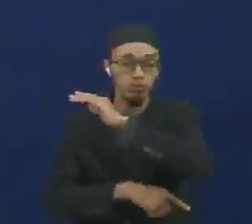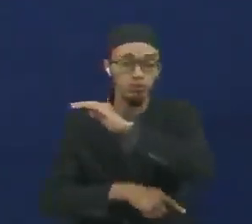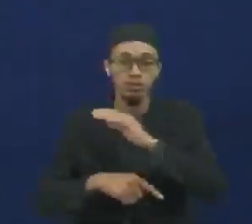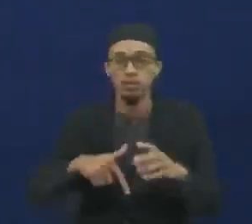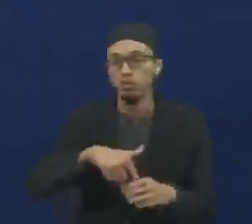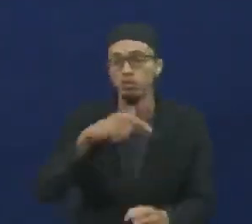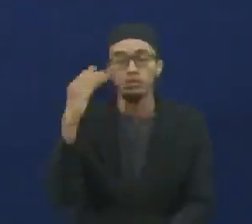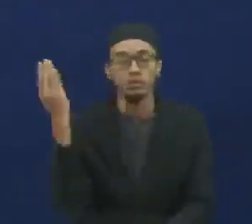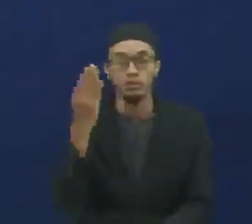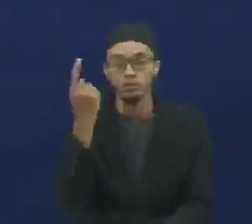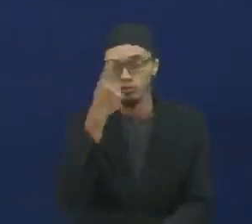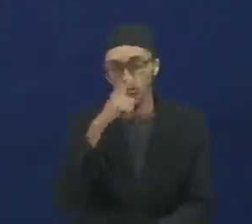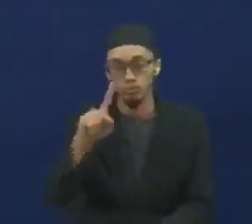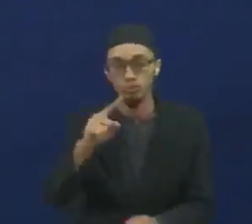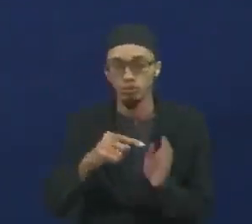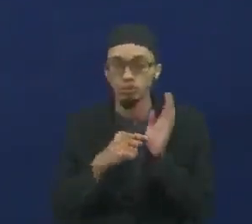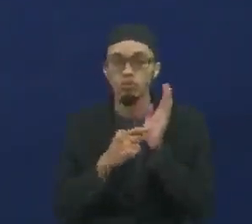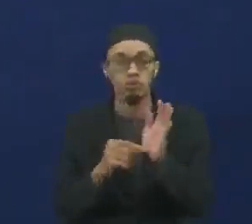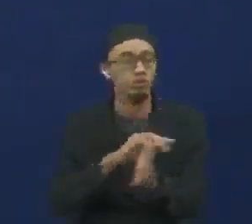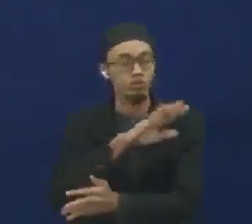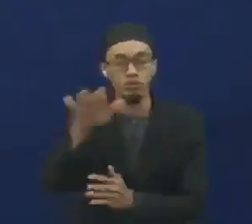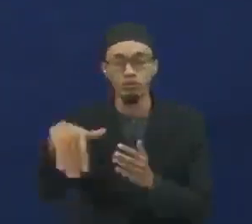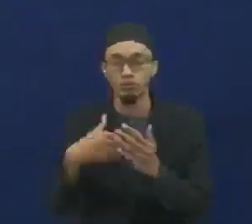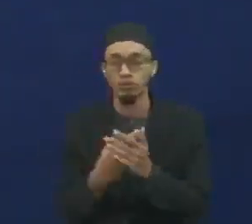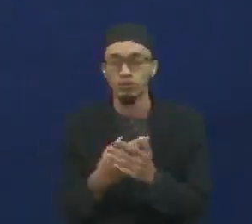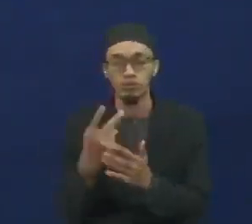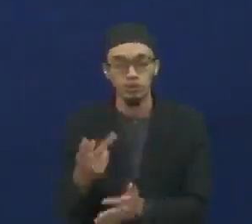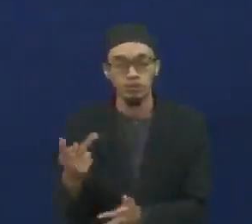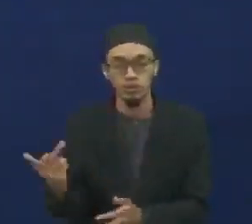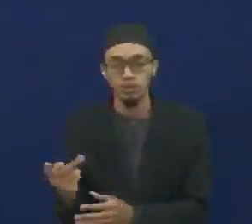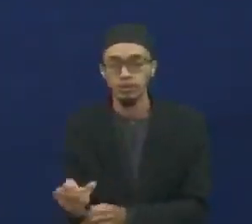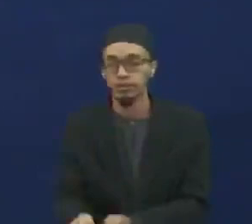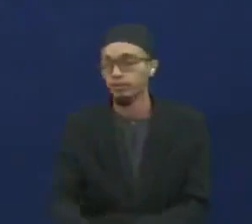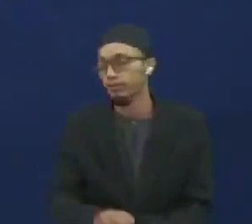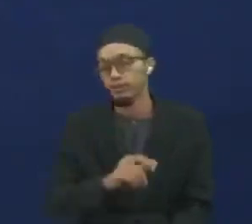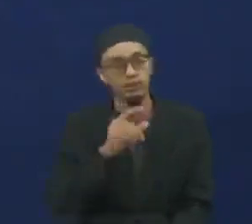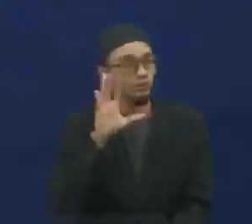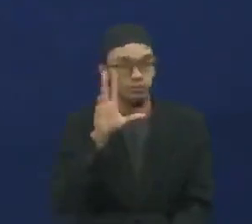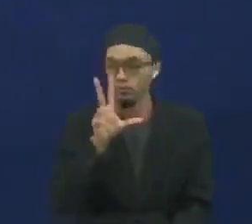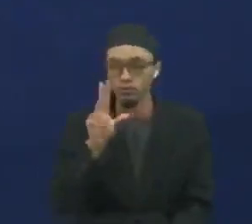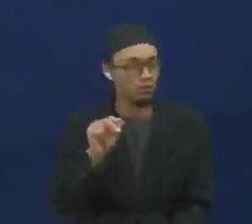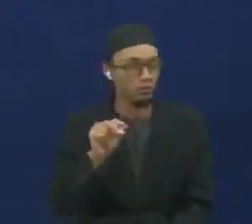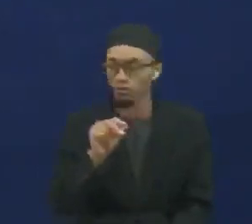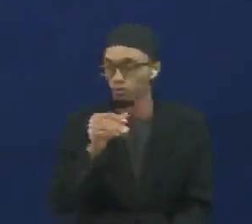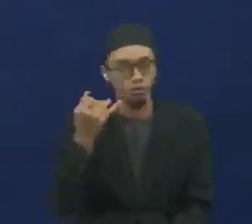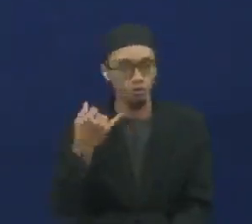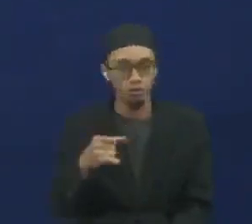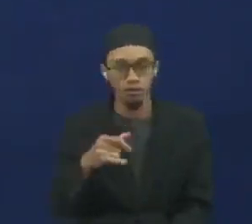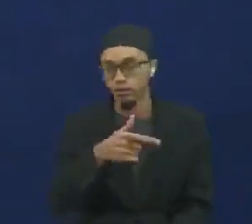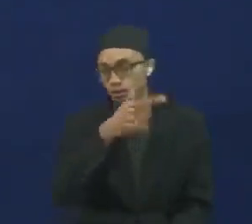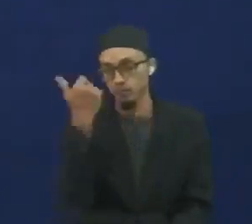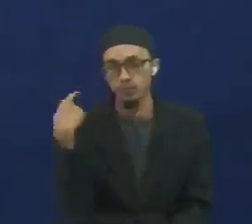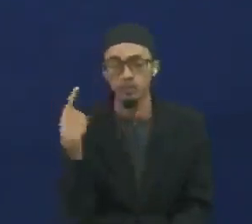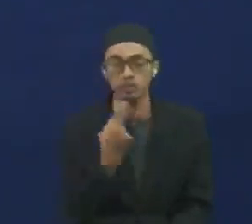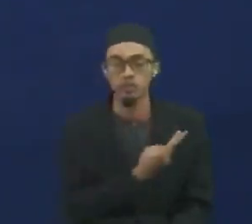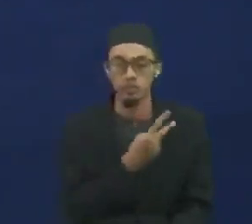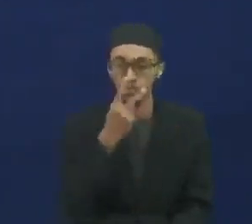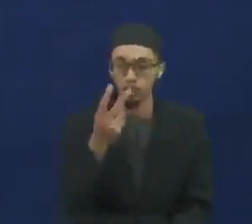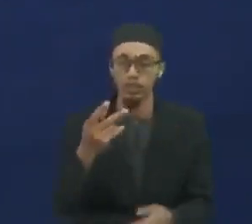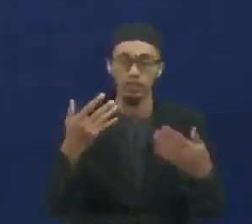boleh. Sebab kita akan jumpa ada version dekat orang Kristian, pederi-pederi pun, yang meninggal muka dia macam